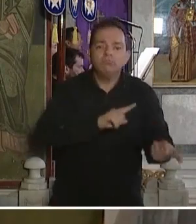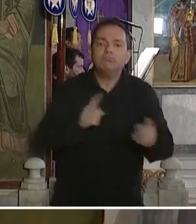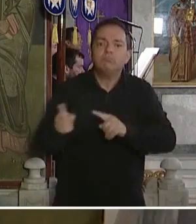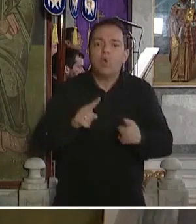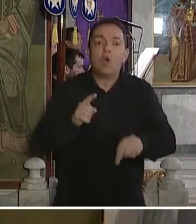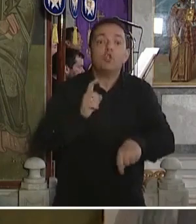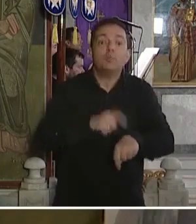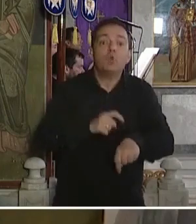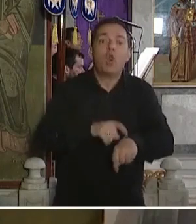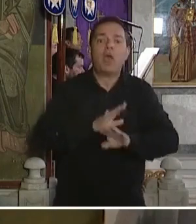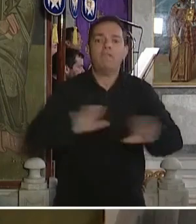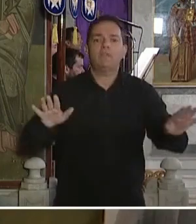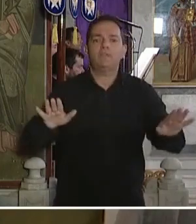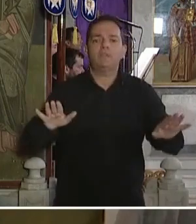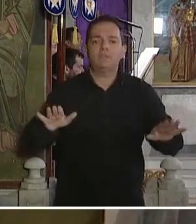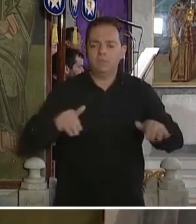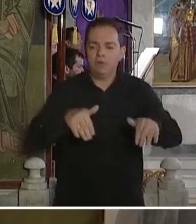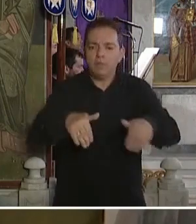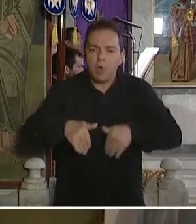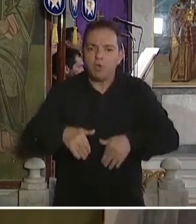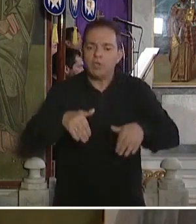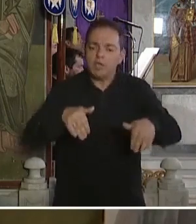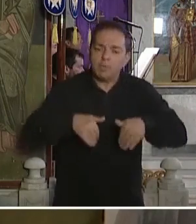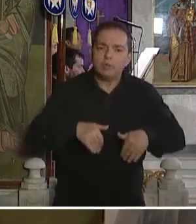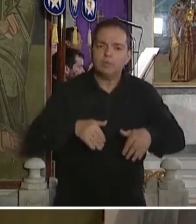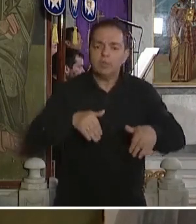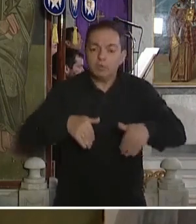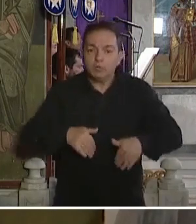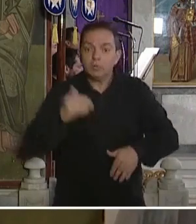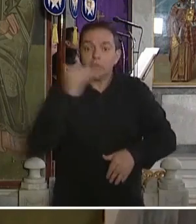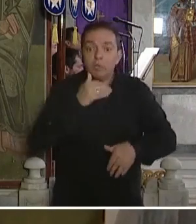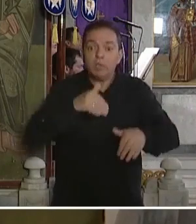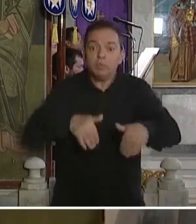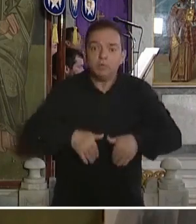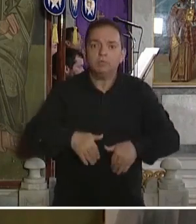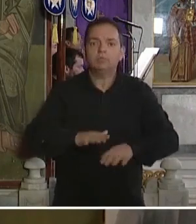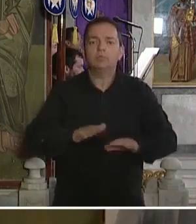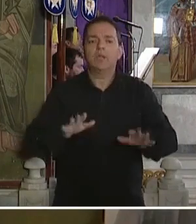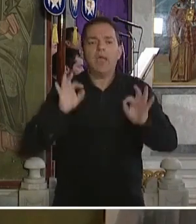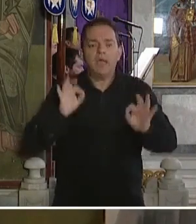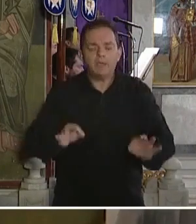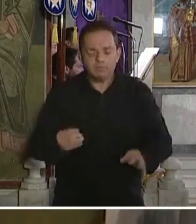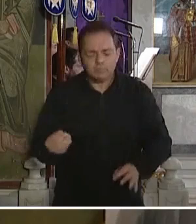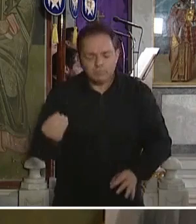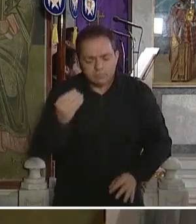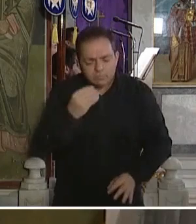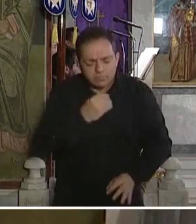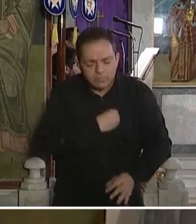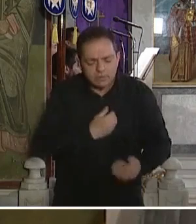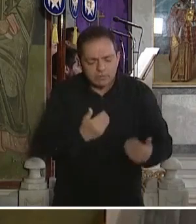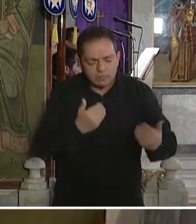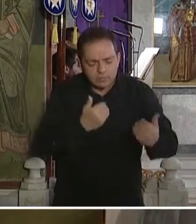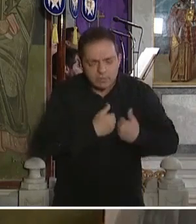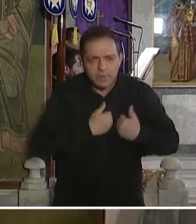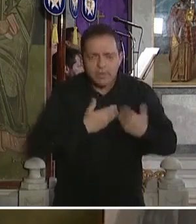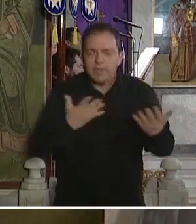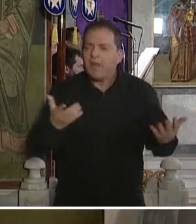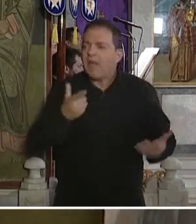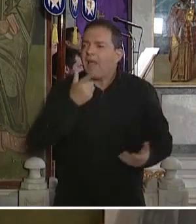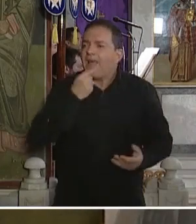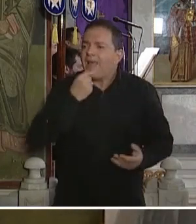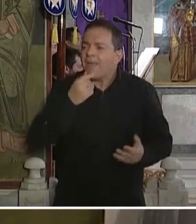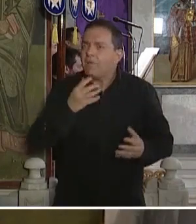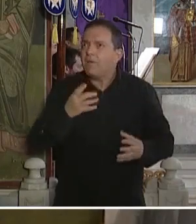Όποιος προλάβει, αυτό αγαπητοί μου, ας μπει τουλάχιστον ως υποψία. Δεν μπορούμε να το ζήσουμε